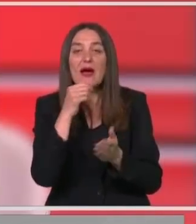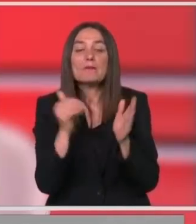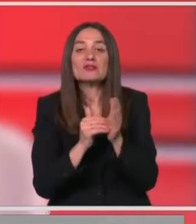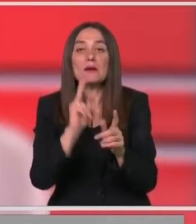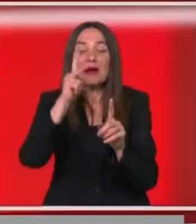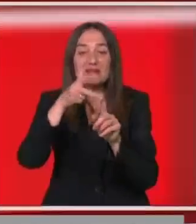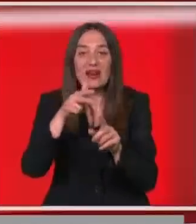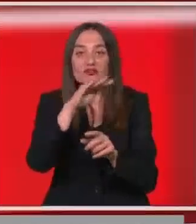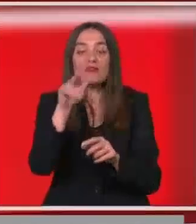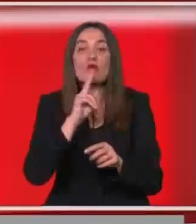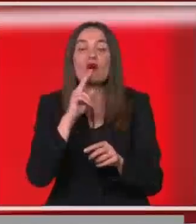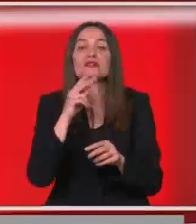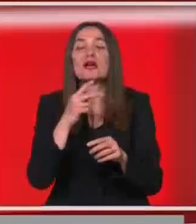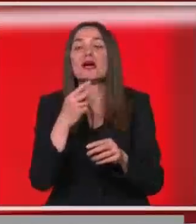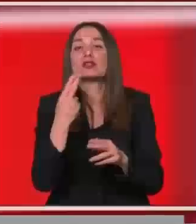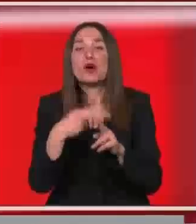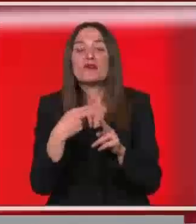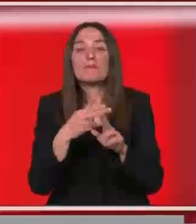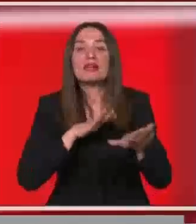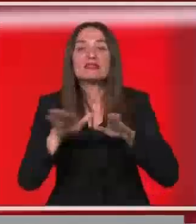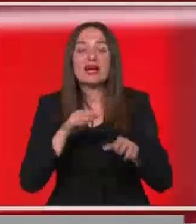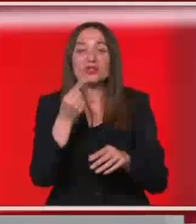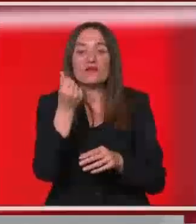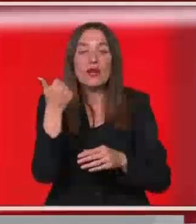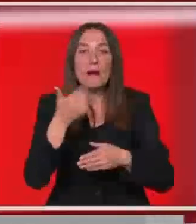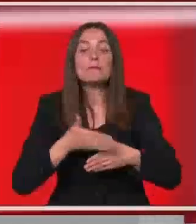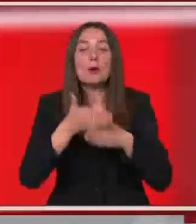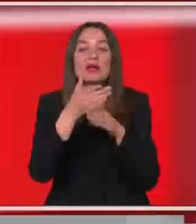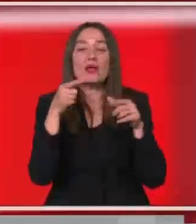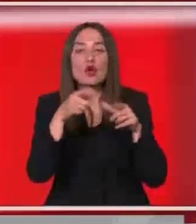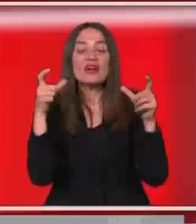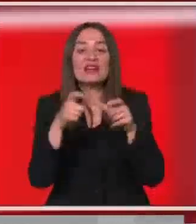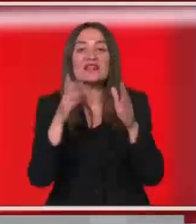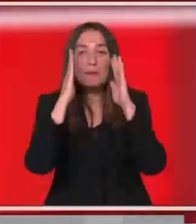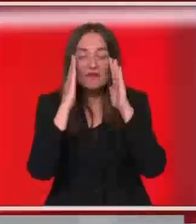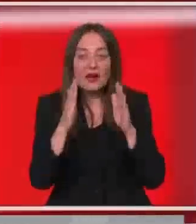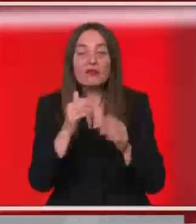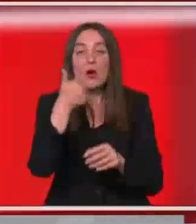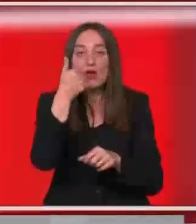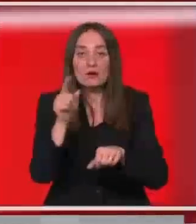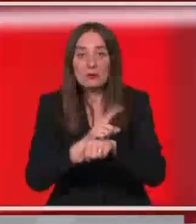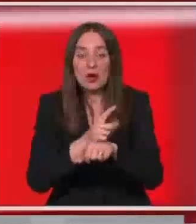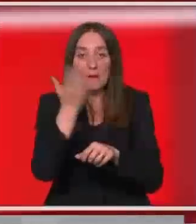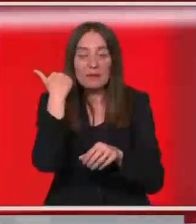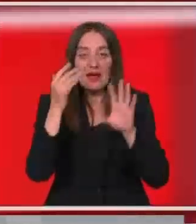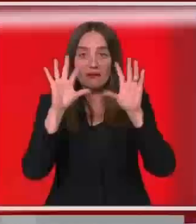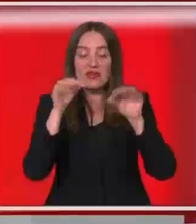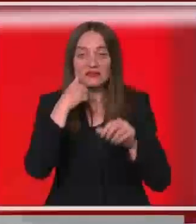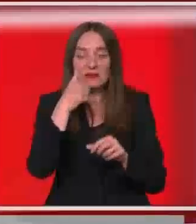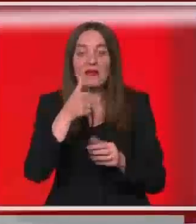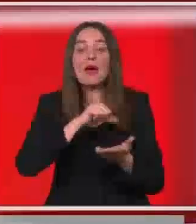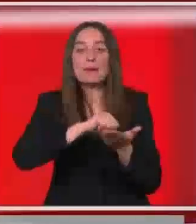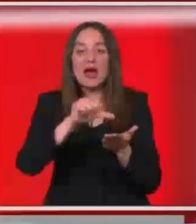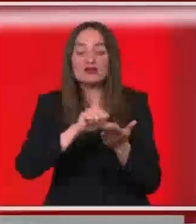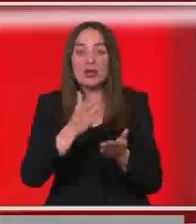treća instanca koja se zove Ministarstvo finansija da pomogne toj krizi poverenja. Jer u jednom momentu pre 10 dana plaćanje